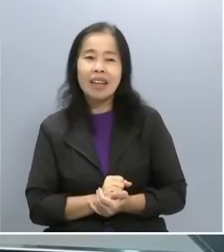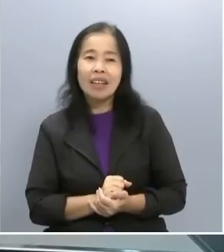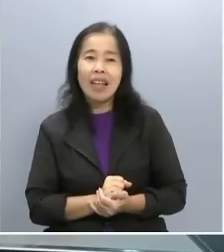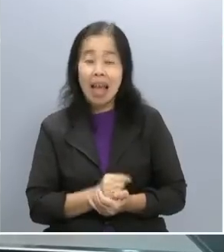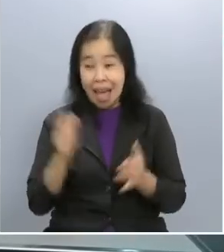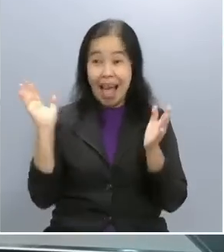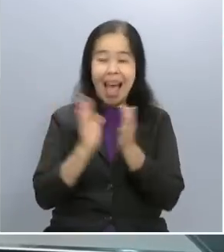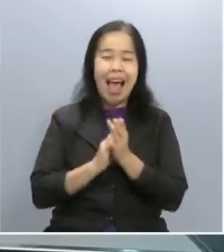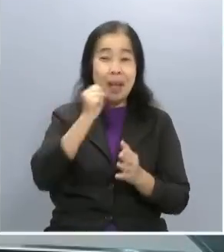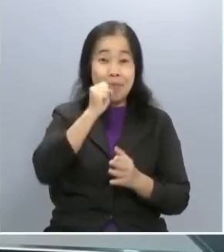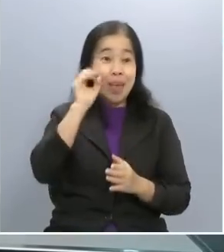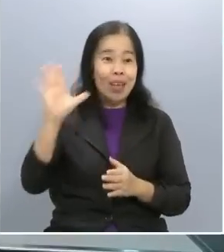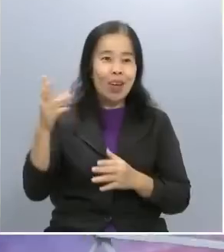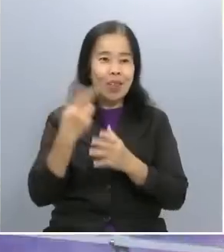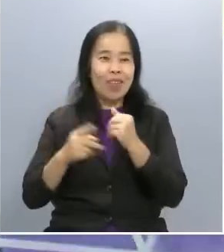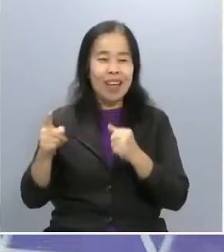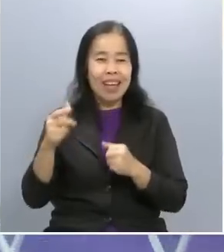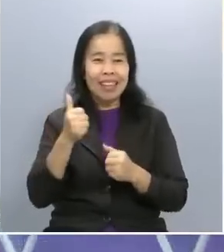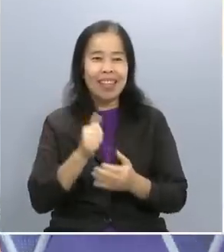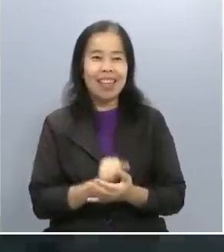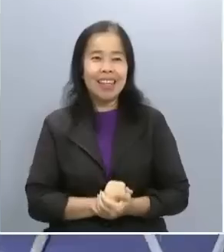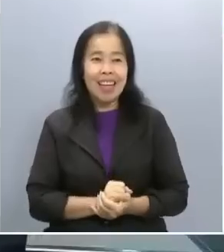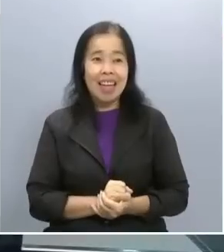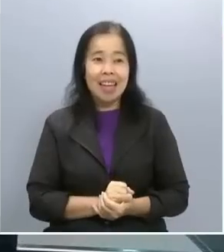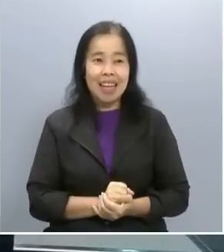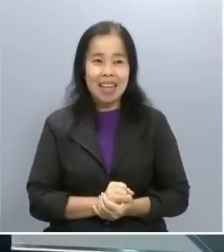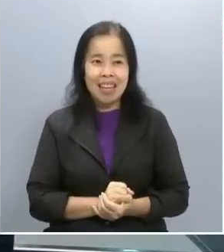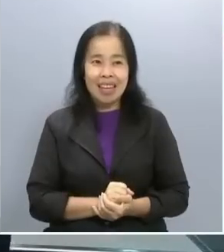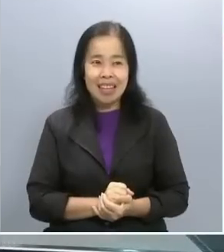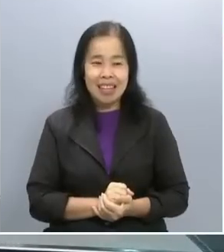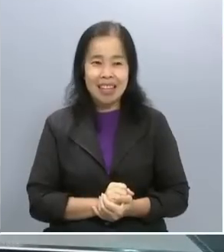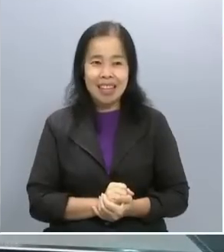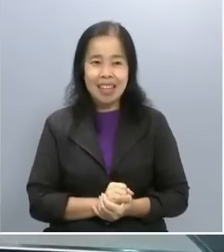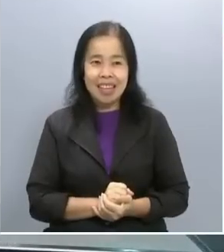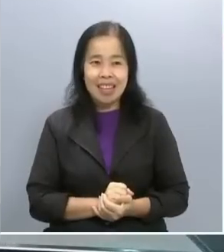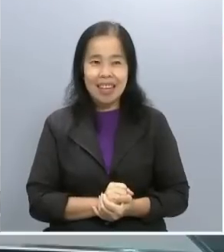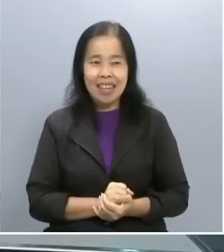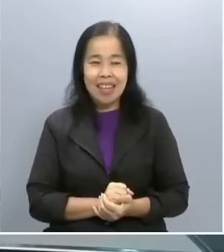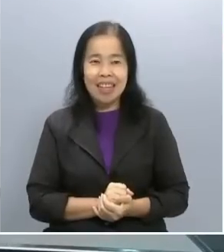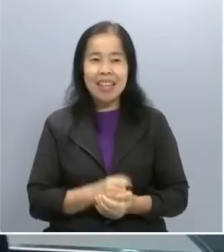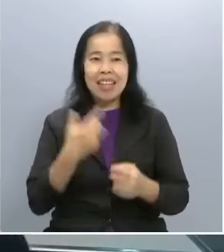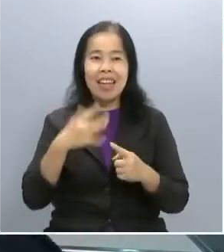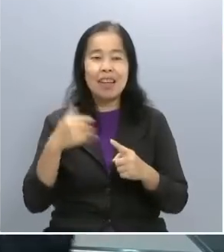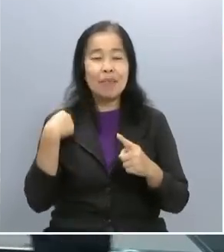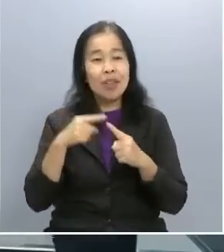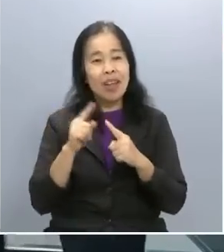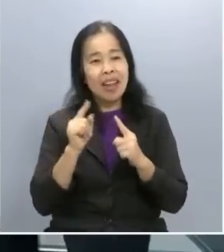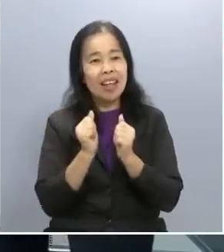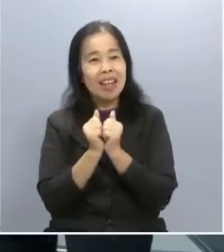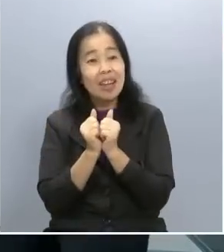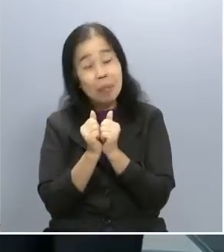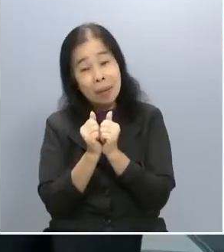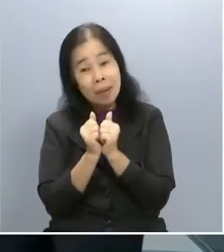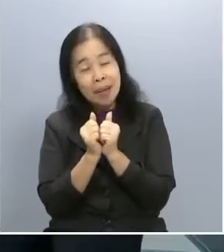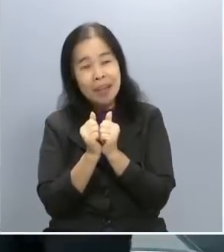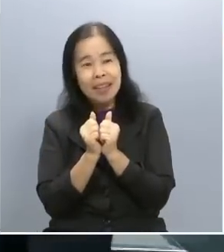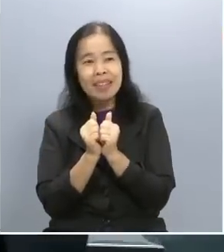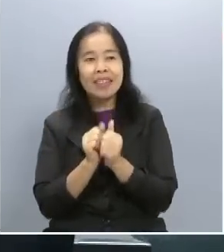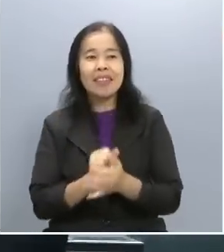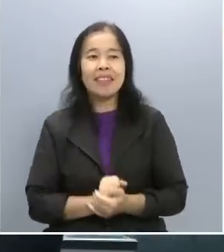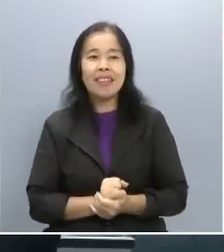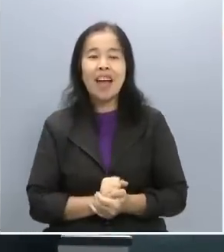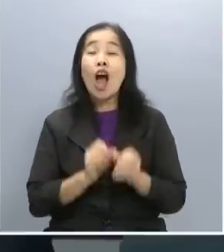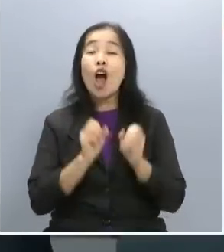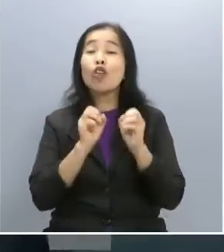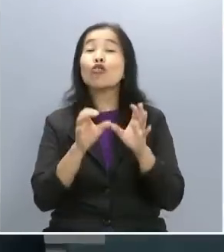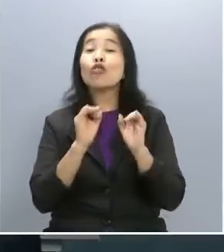กต้องเลยเพราะฉะนั้นคนที่เต้นตรงกลางก็เป็นคุณไบ ของต๋อแล้วต๋อปลดล็อกเดี๋ยว แล้วท่าเต้นเขาก็คือแค่นี้ท่าเต้นอย่างนี้ก็คือว่าครูทานเขาเป็นครูสอนเต้นเขาก็จะ